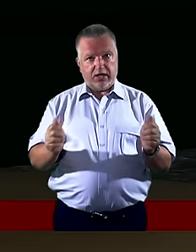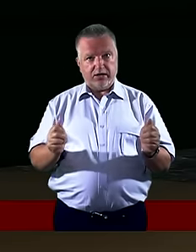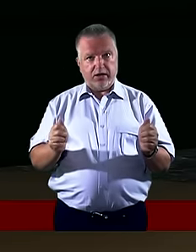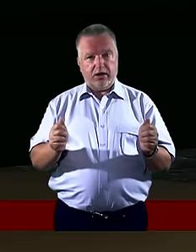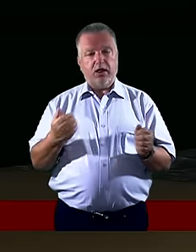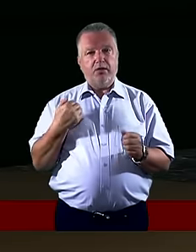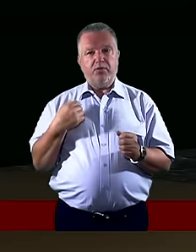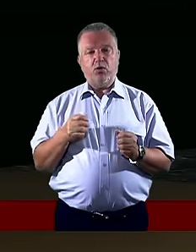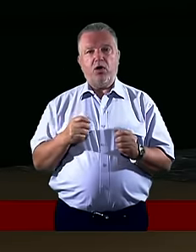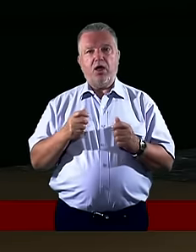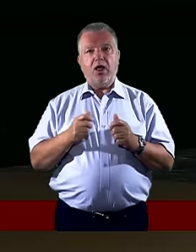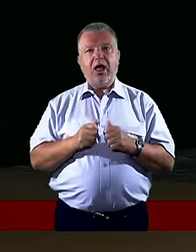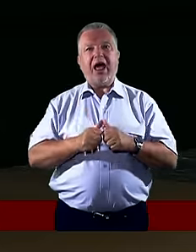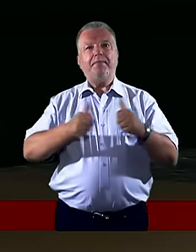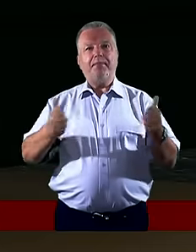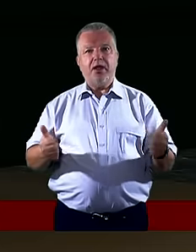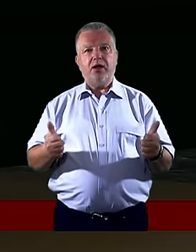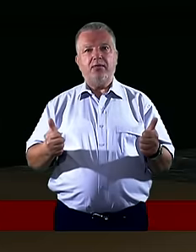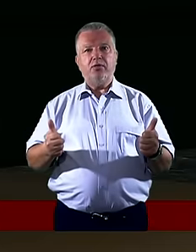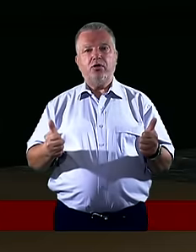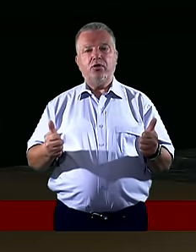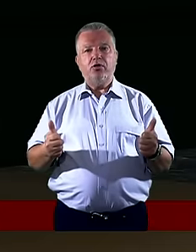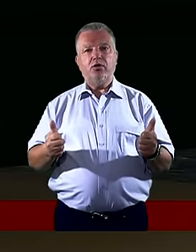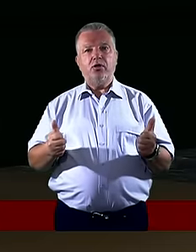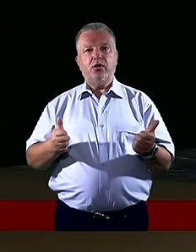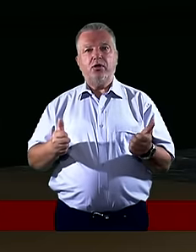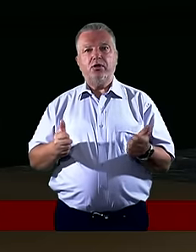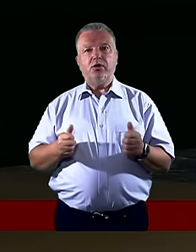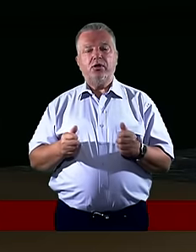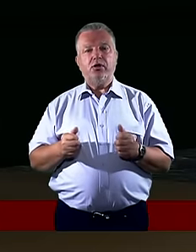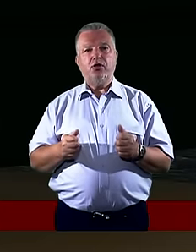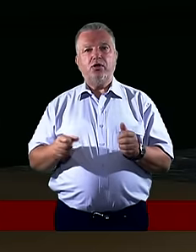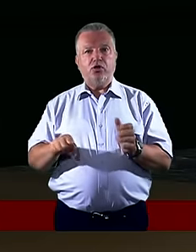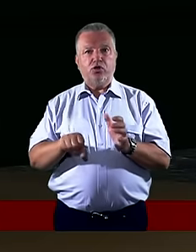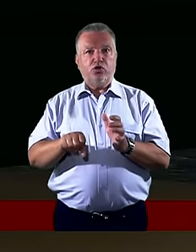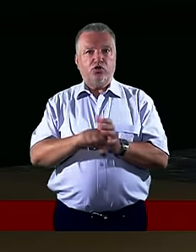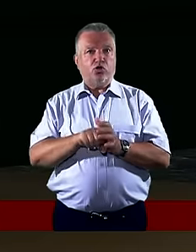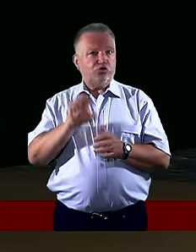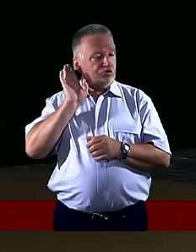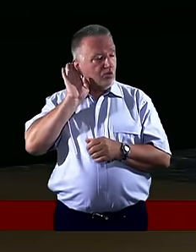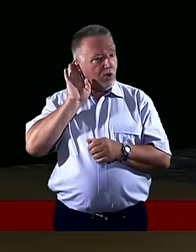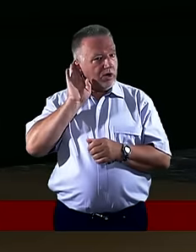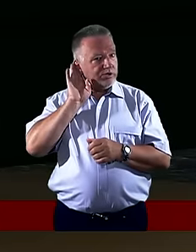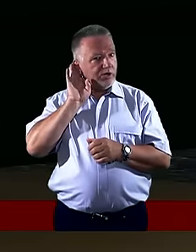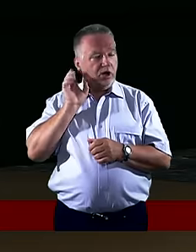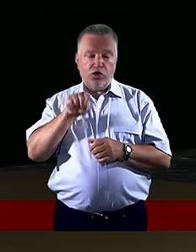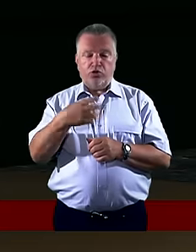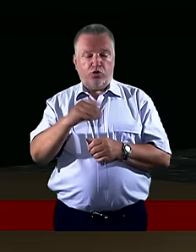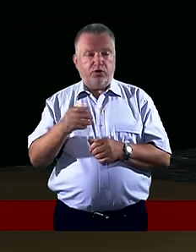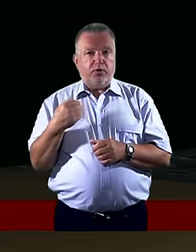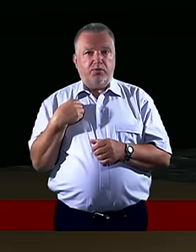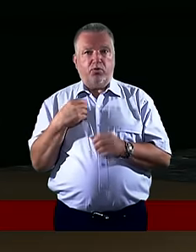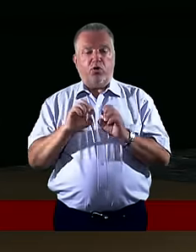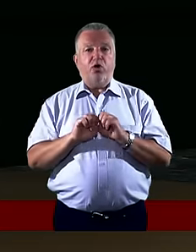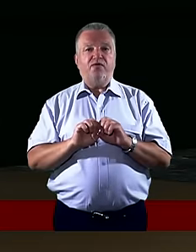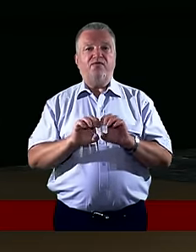To zdanie było apelem bezpośrednio skierowanym przez apostoła Pawła do jego słuchacza. To już